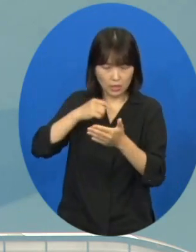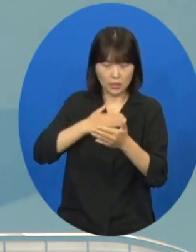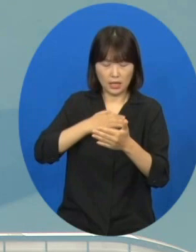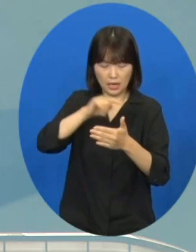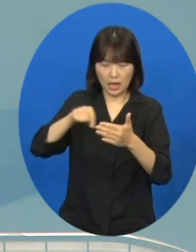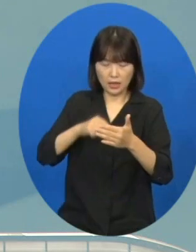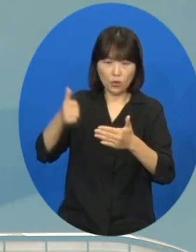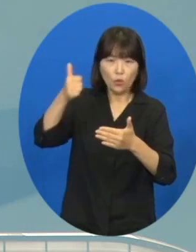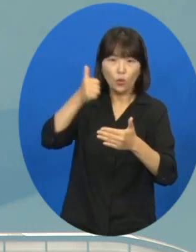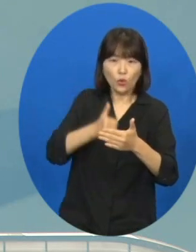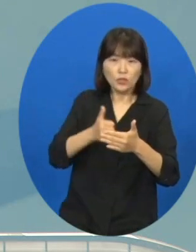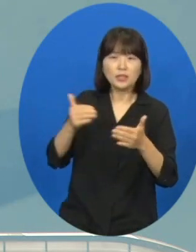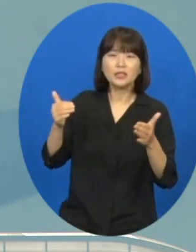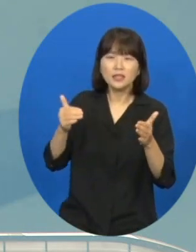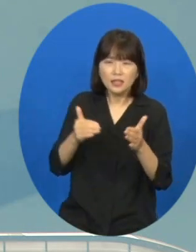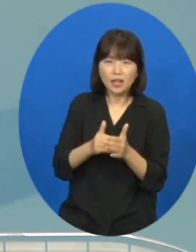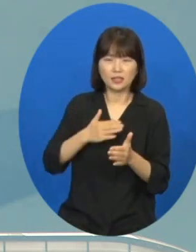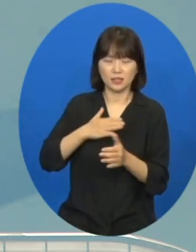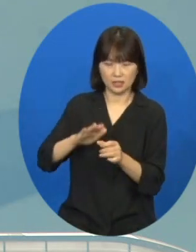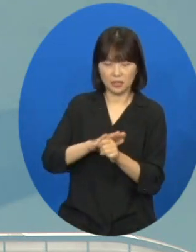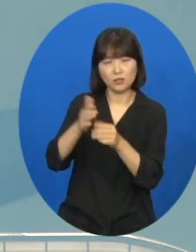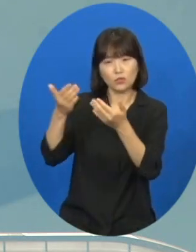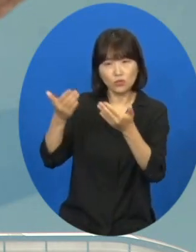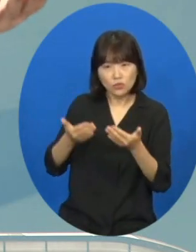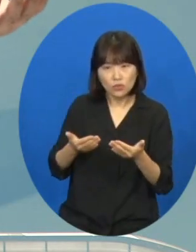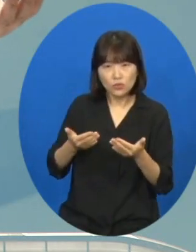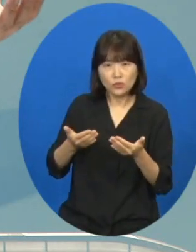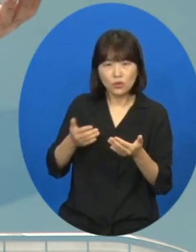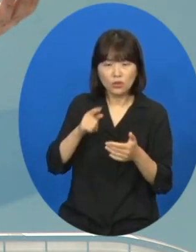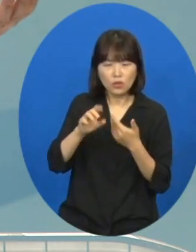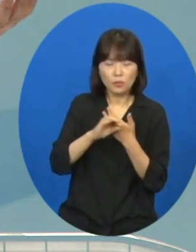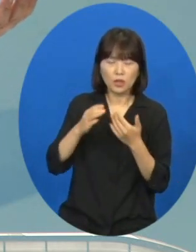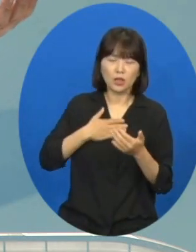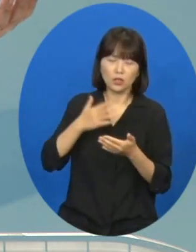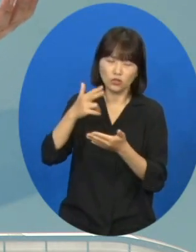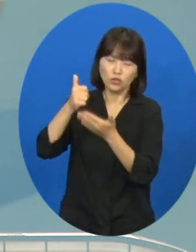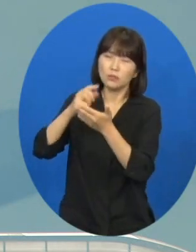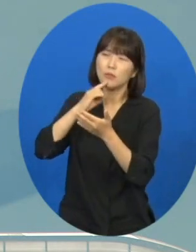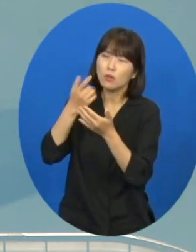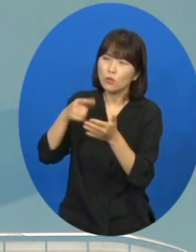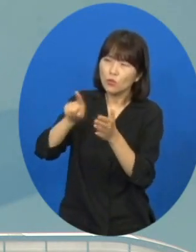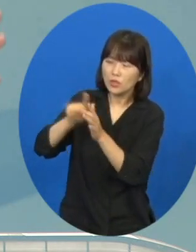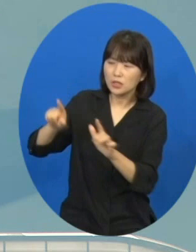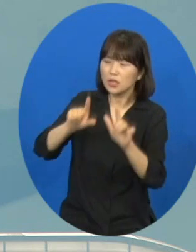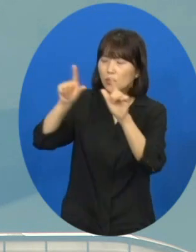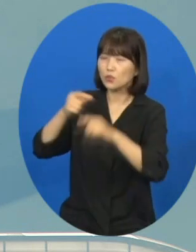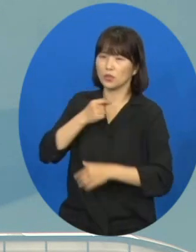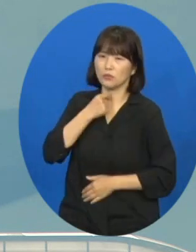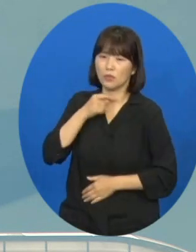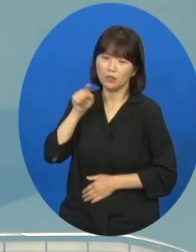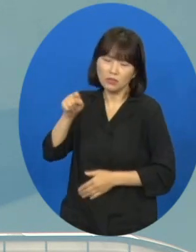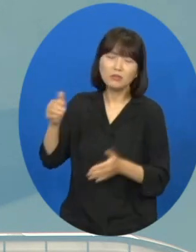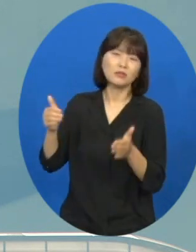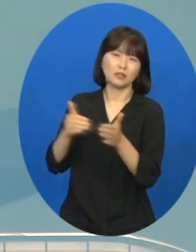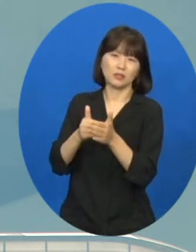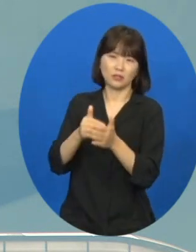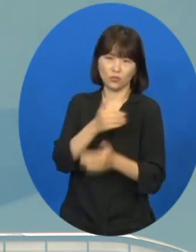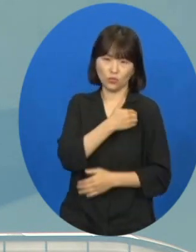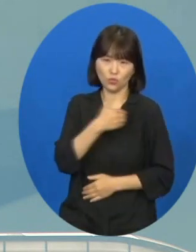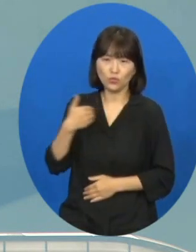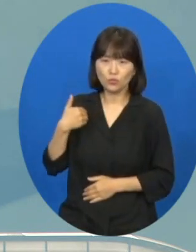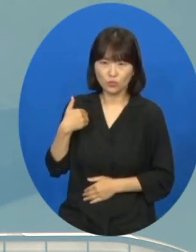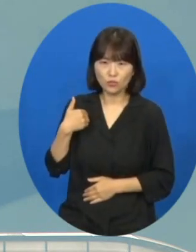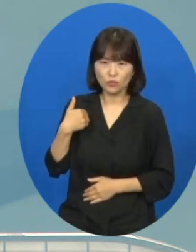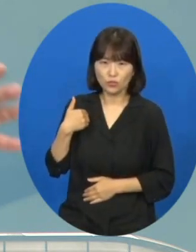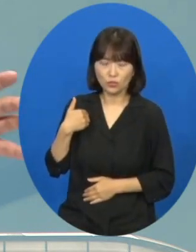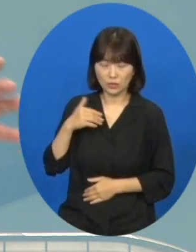사랑하시고, 그러면 나는 주님만을 위해서 살고 싶어요. 그걸로 끝. 그 다음엔 주님이